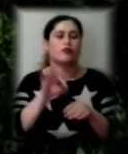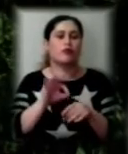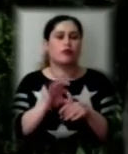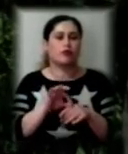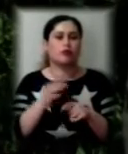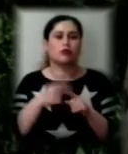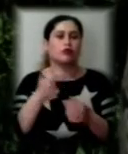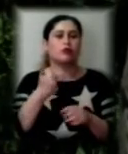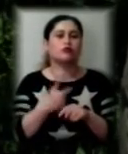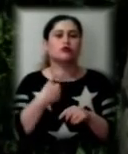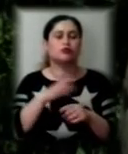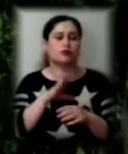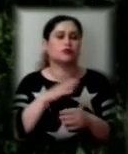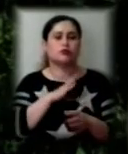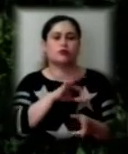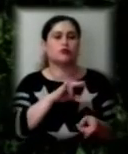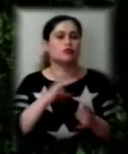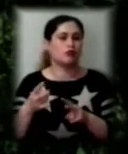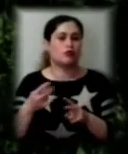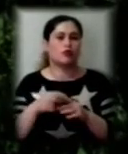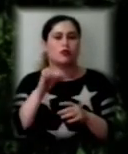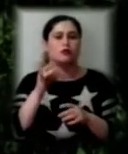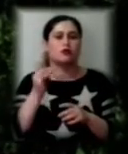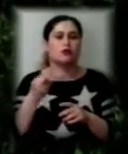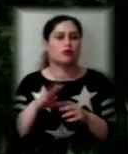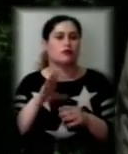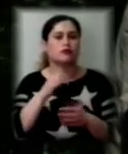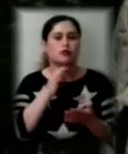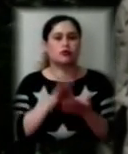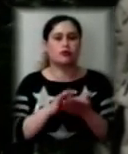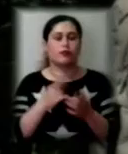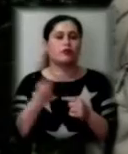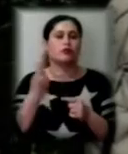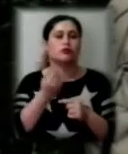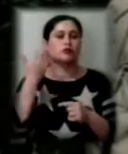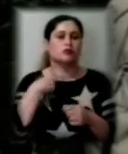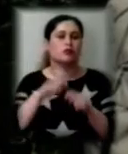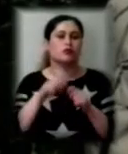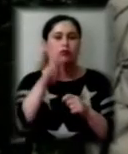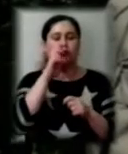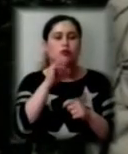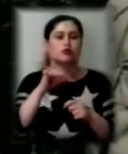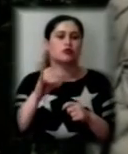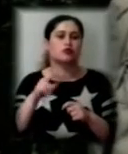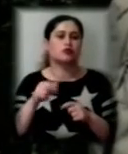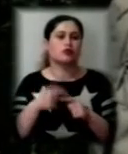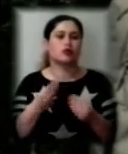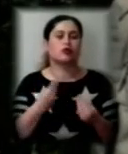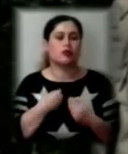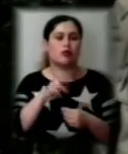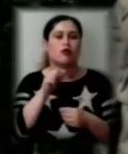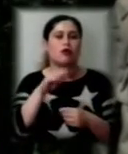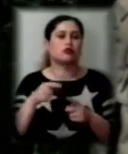ми відповідали елементарним критеріям. Минулого тижня нас перевірили Держпродспоживслужба і нам дали акт, що ми